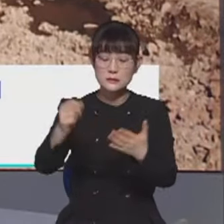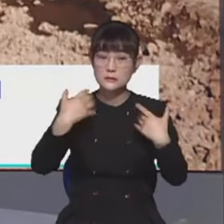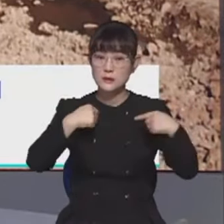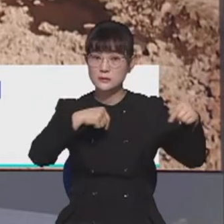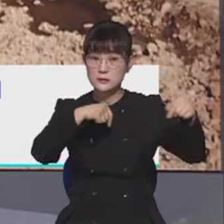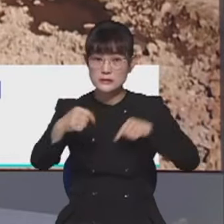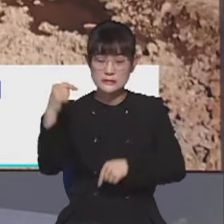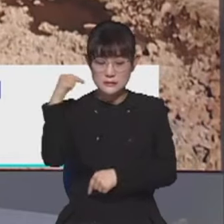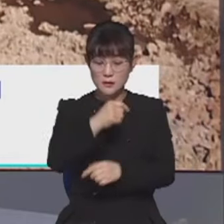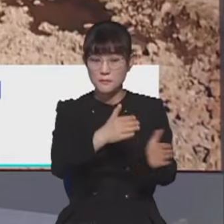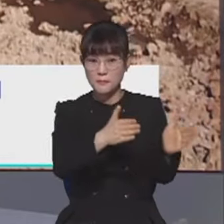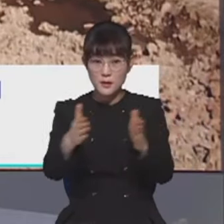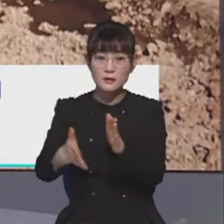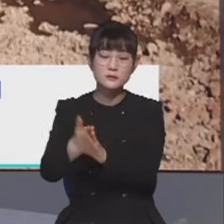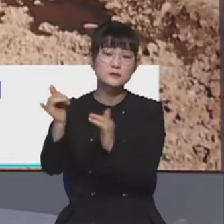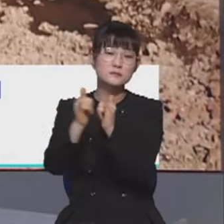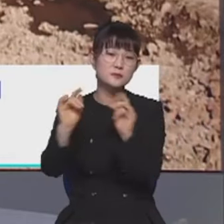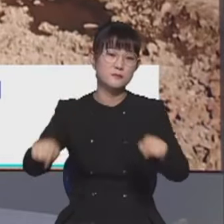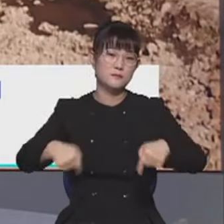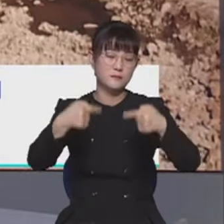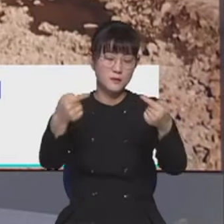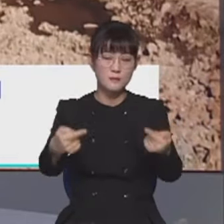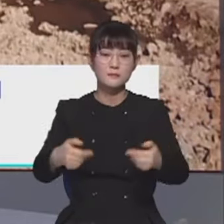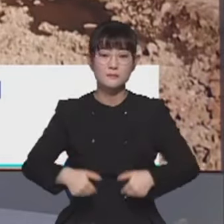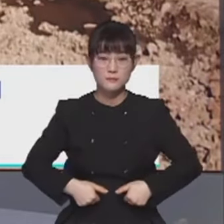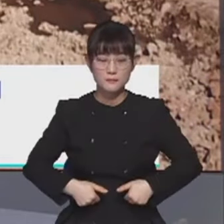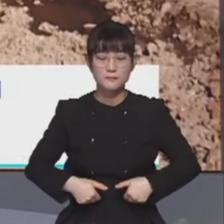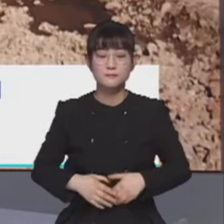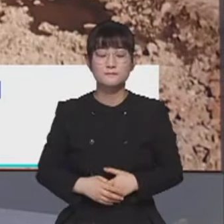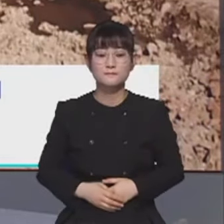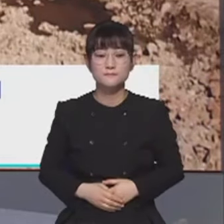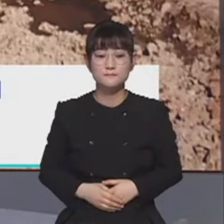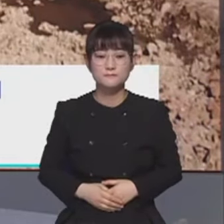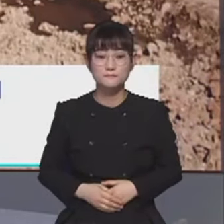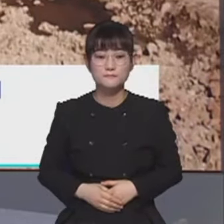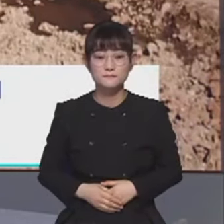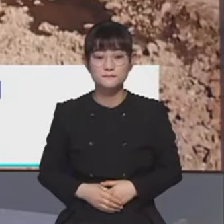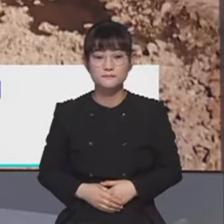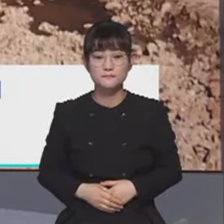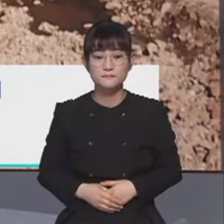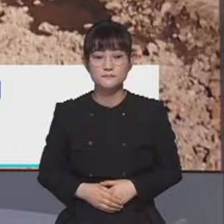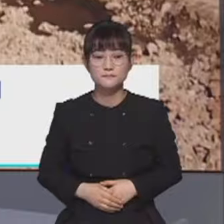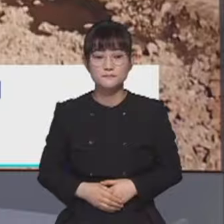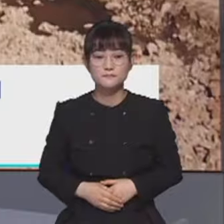대비와 시민들의 동참이 절실한 상황입니다 임경섭 기자가 보도합니다